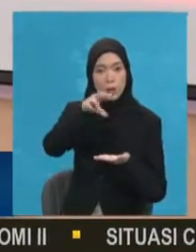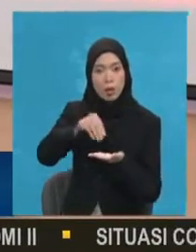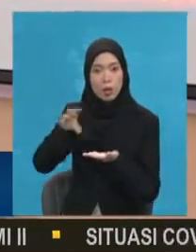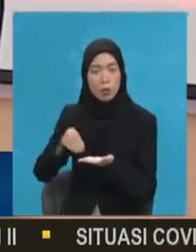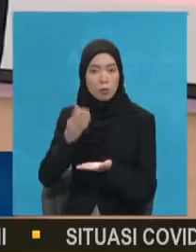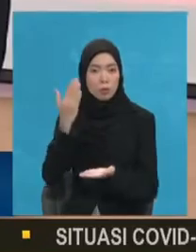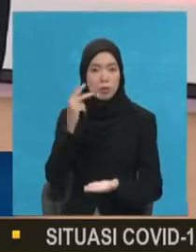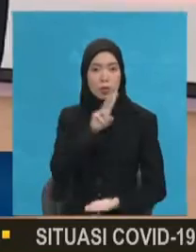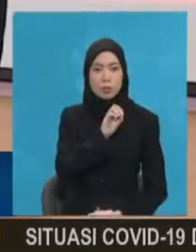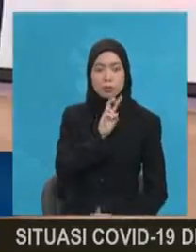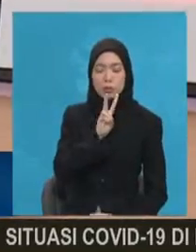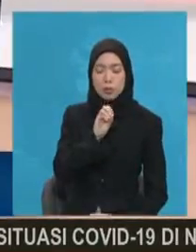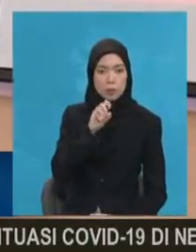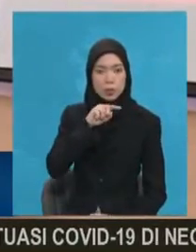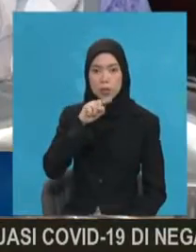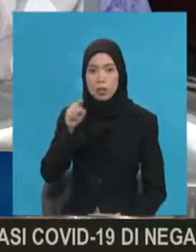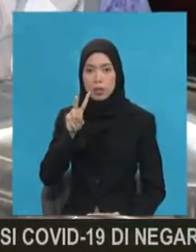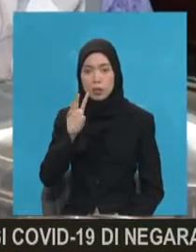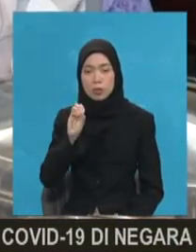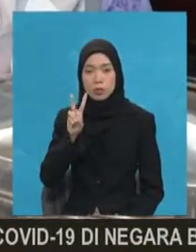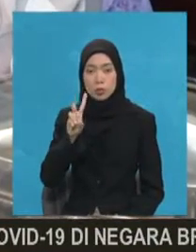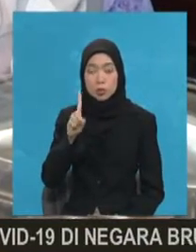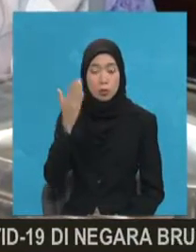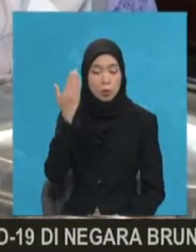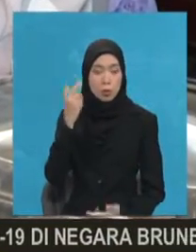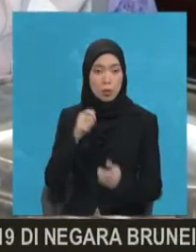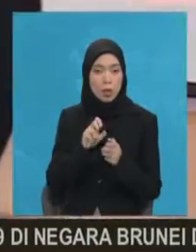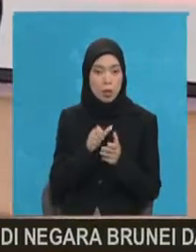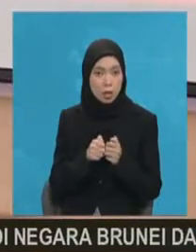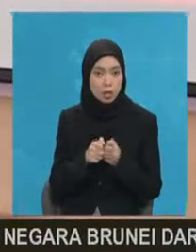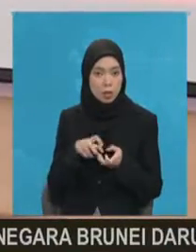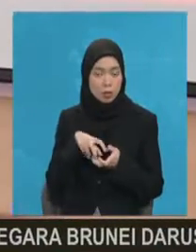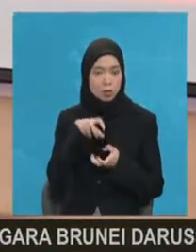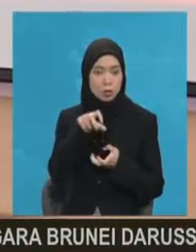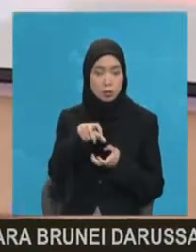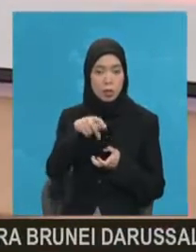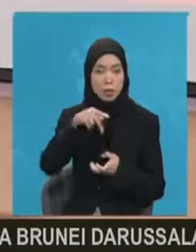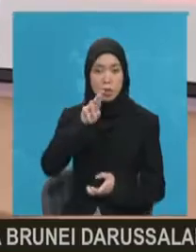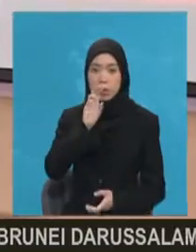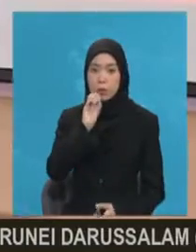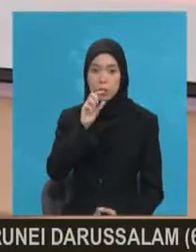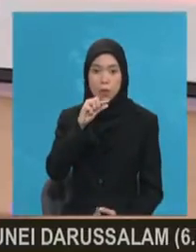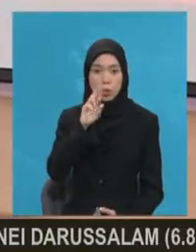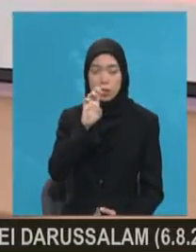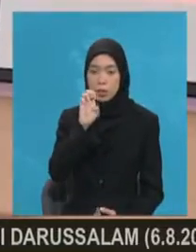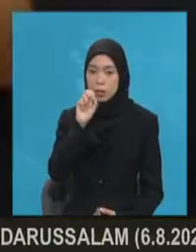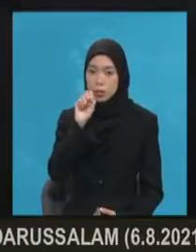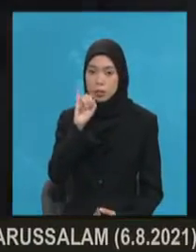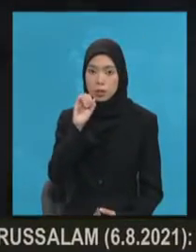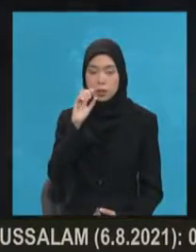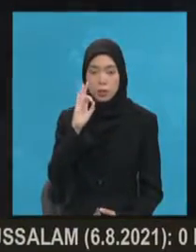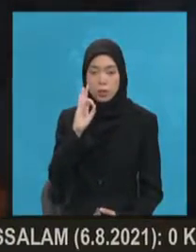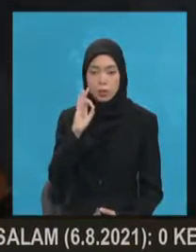hingga 2021 melalui datascrip digital secara berhak Serikat progresifnya berhak dan syari'at